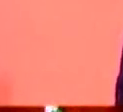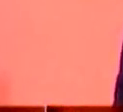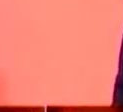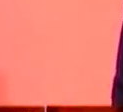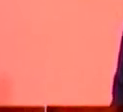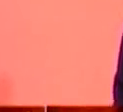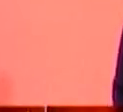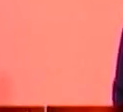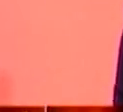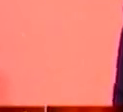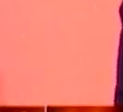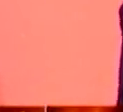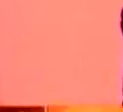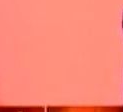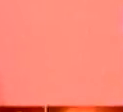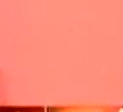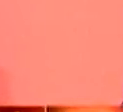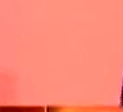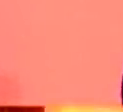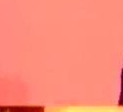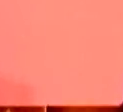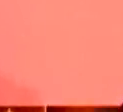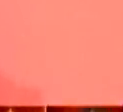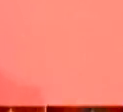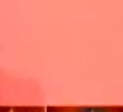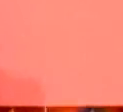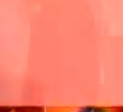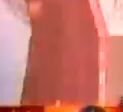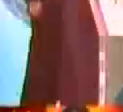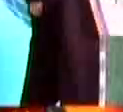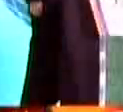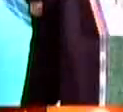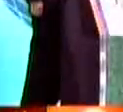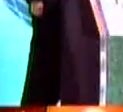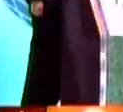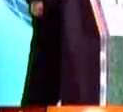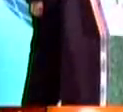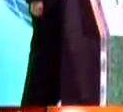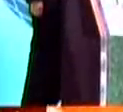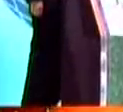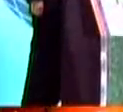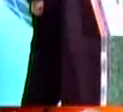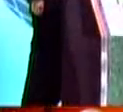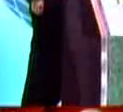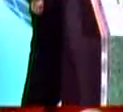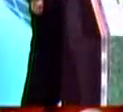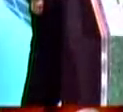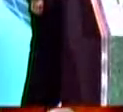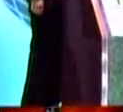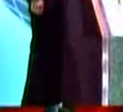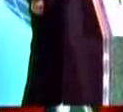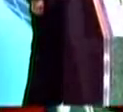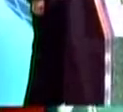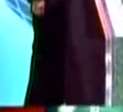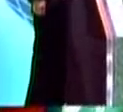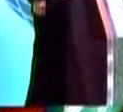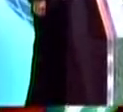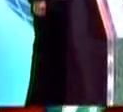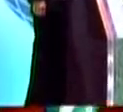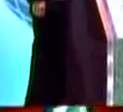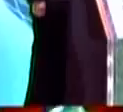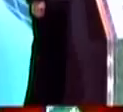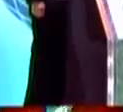先生所提出大胆的西进政策，或者是在地的幸福以及凝聚社会的共识，来自于蔡英文女士。那